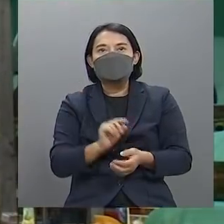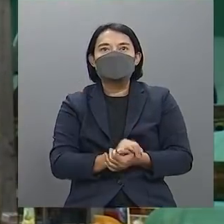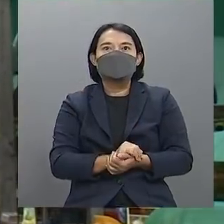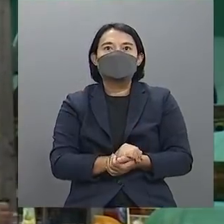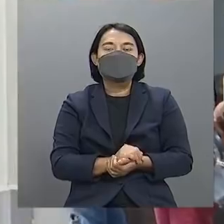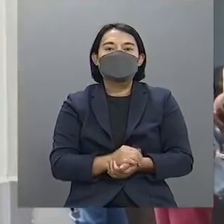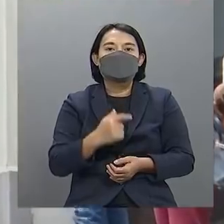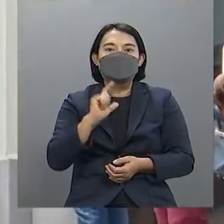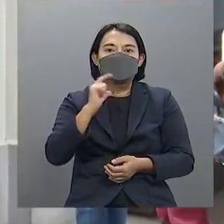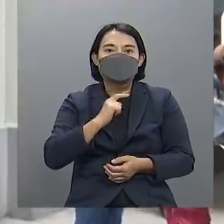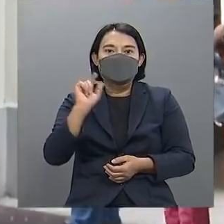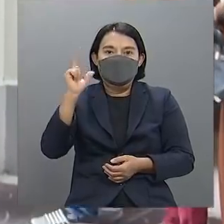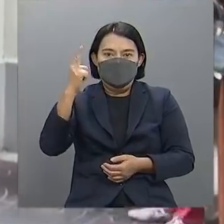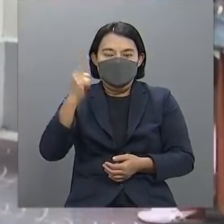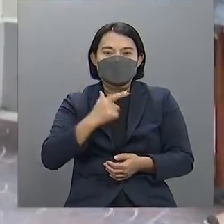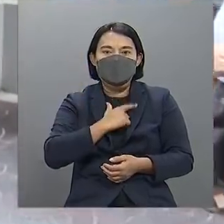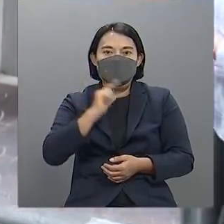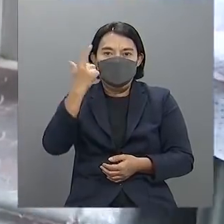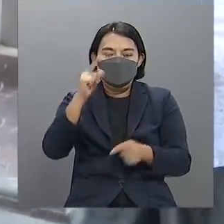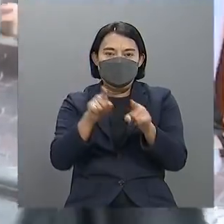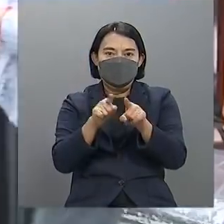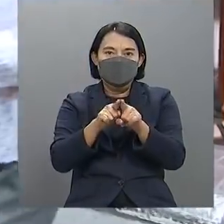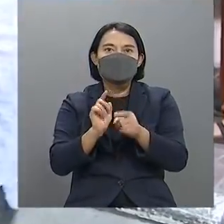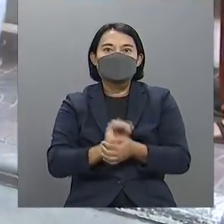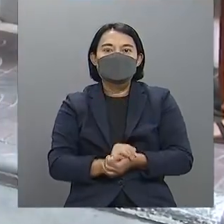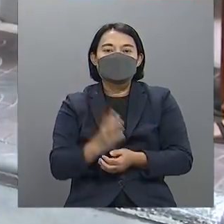ะเมื่อวานนี้ร้านทองคำย่านเย